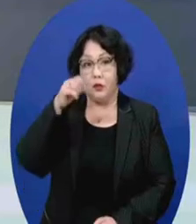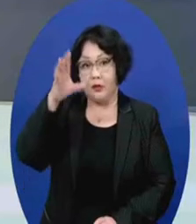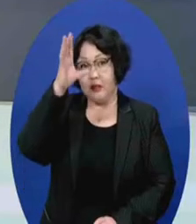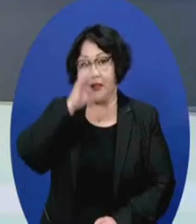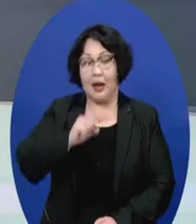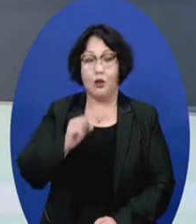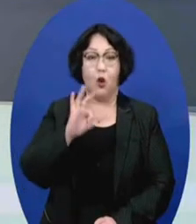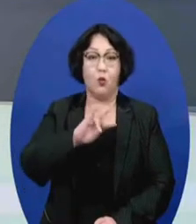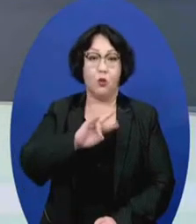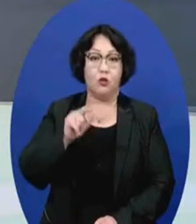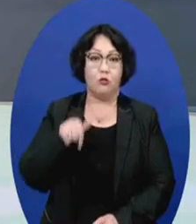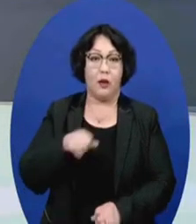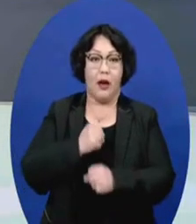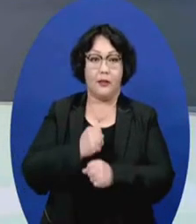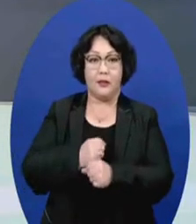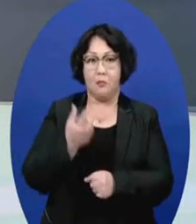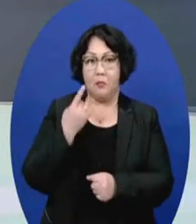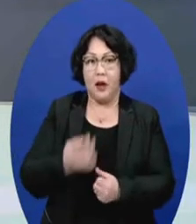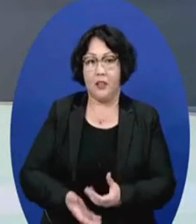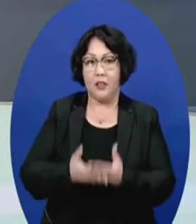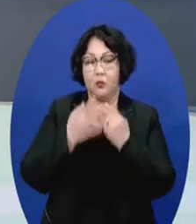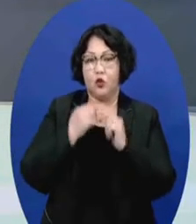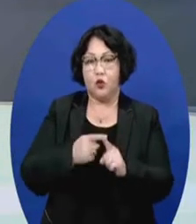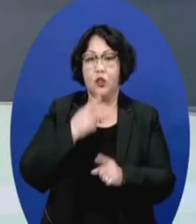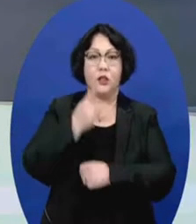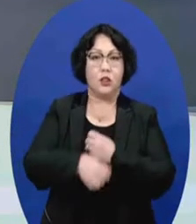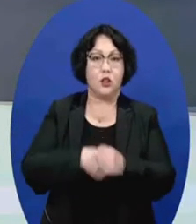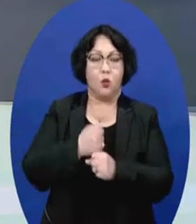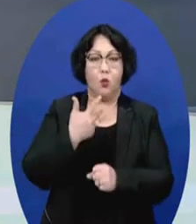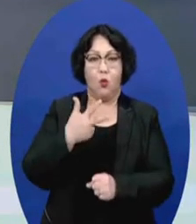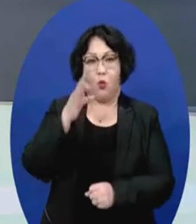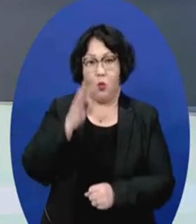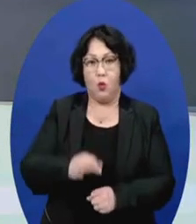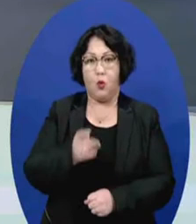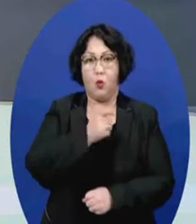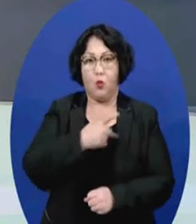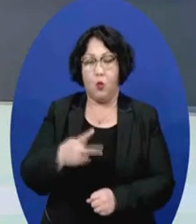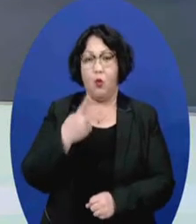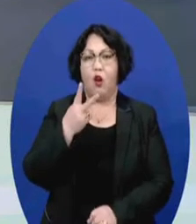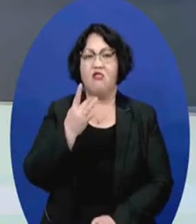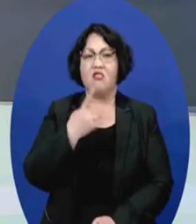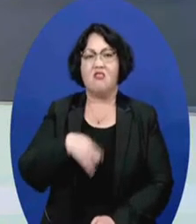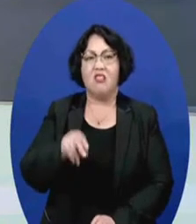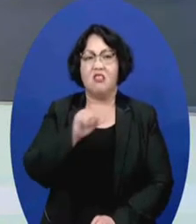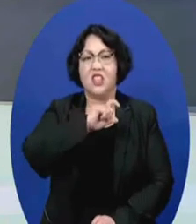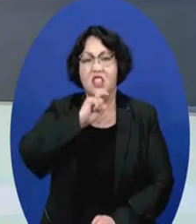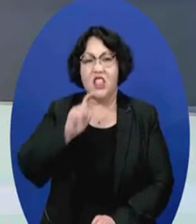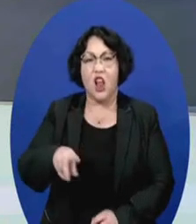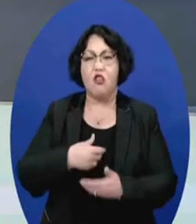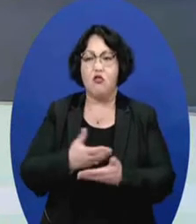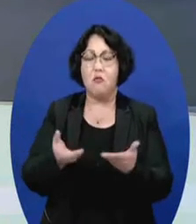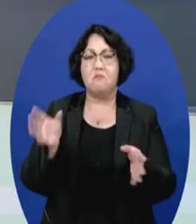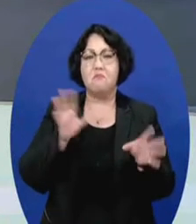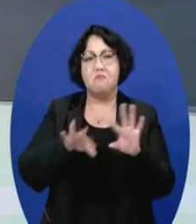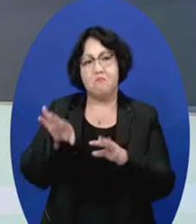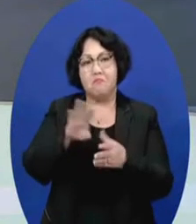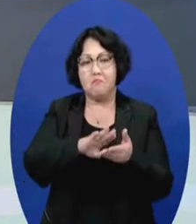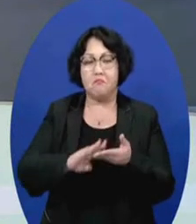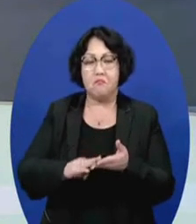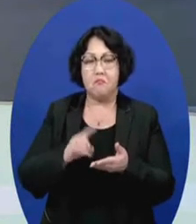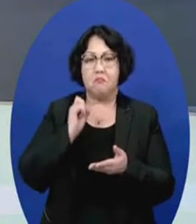Ерөнхий сайдын эрдэнэ өнөөдөр ажлын байрыг дэмжихэд чиглэсэн жилийн 3% хүүтэй 2 их найд төргөний зээл олголтын явцдаа танилцсан